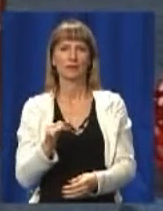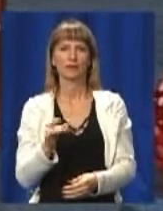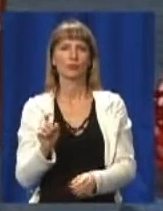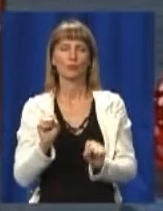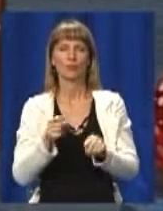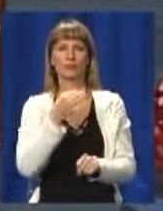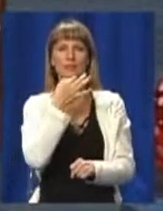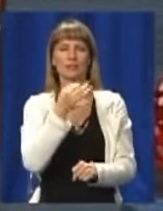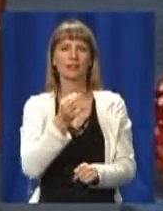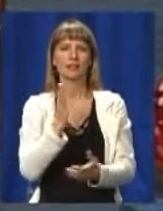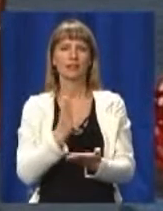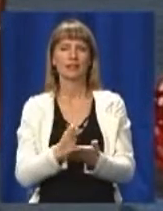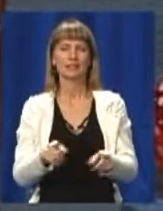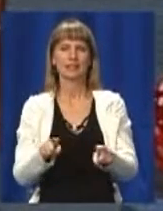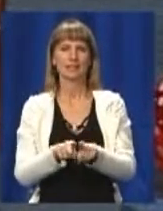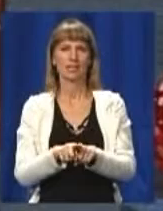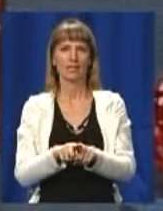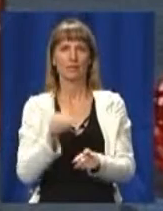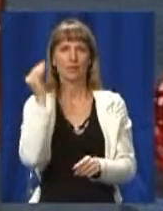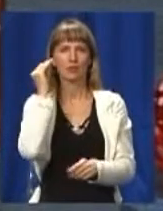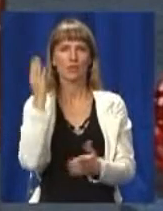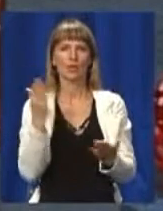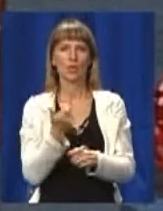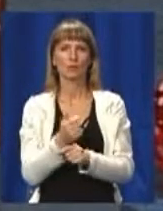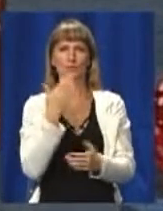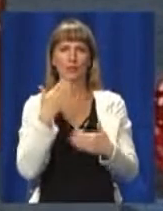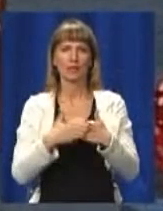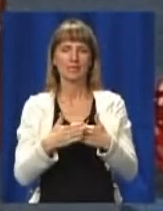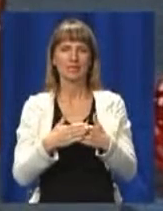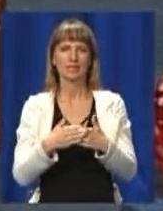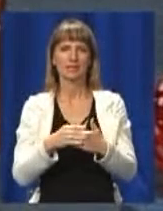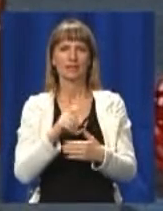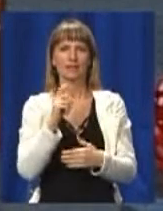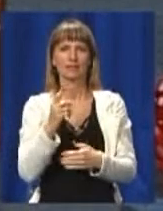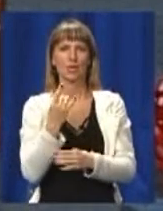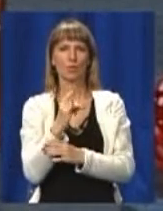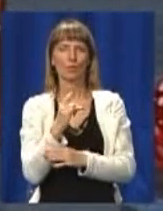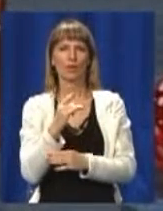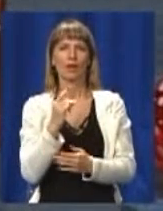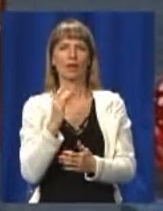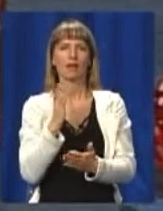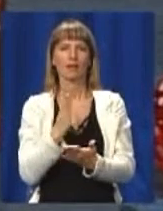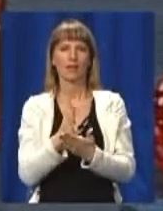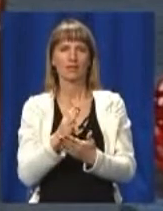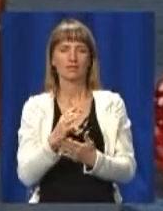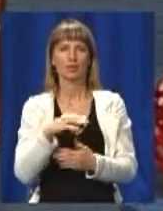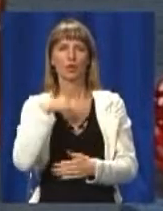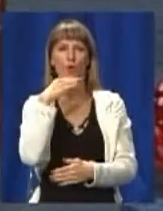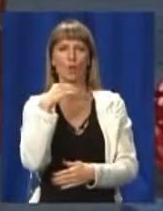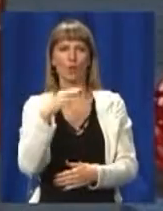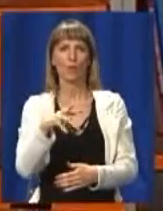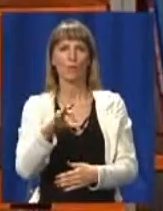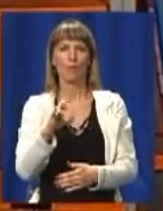що можна сказати? І існує таке поняття ще, яке дуже близьке з Monster High, як школа монстрів, да? Так. Що це